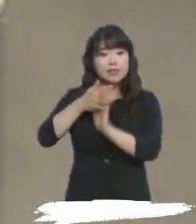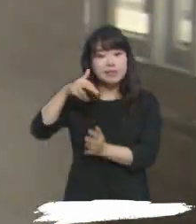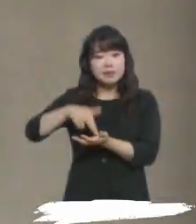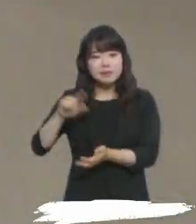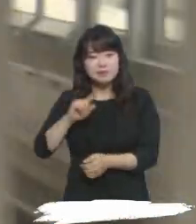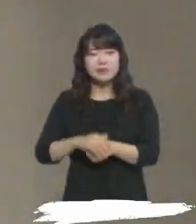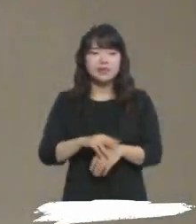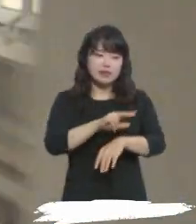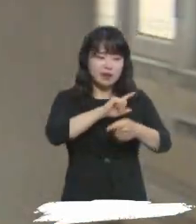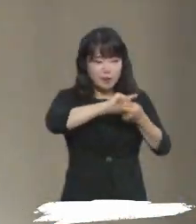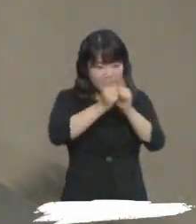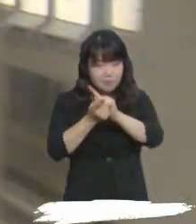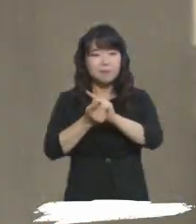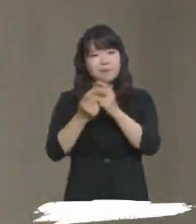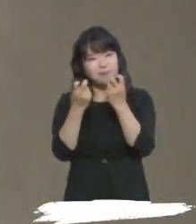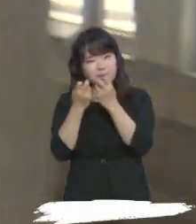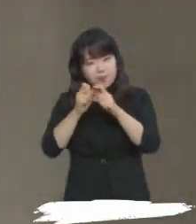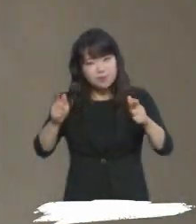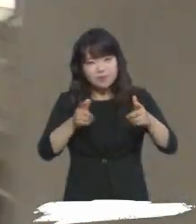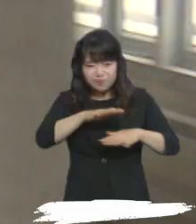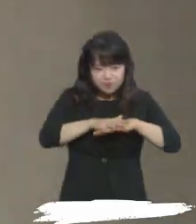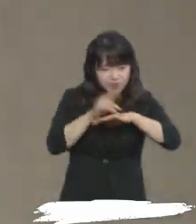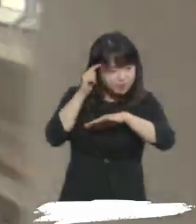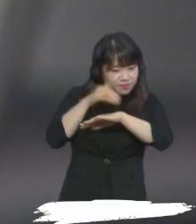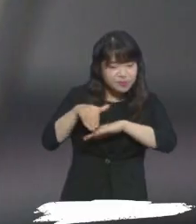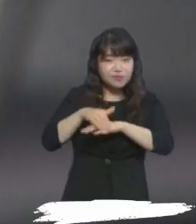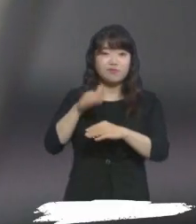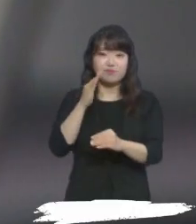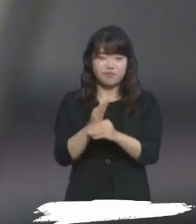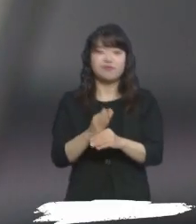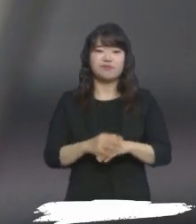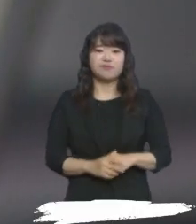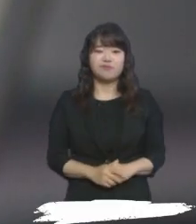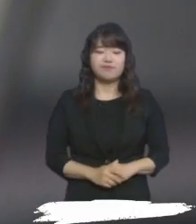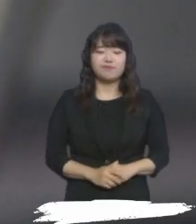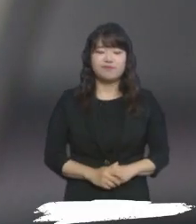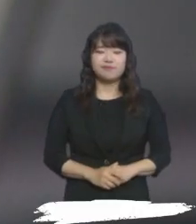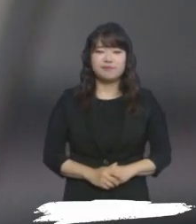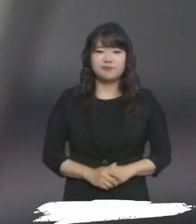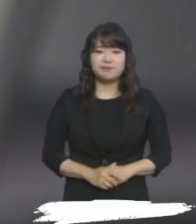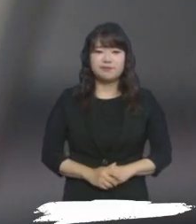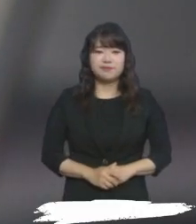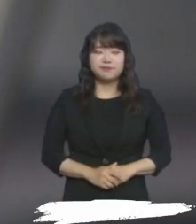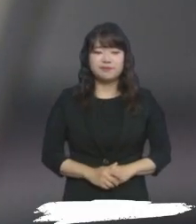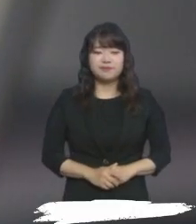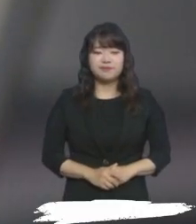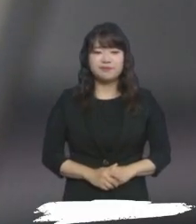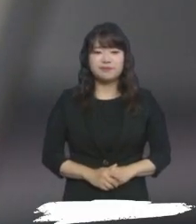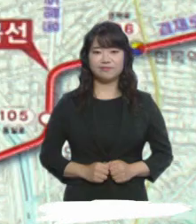이미 대안 노선을 검토하는 작업에 들어갔다고 밝혔습니다. BTV 뉴스 김대웅입니다.